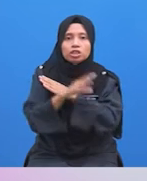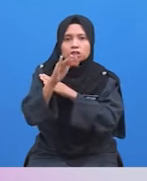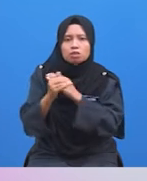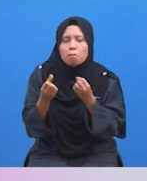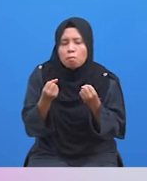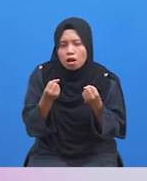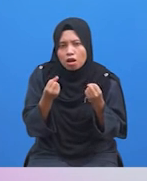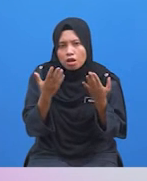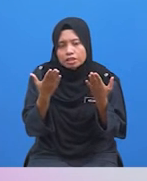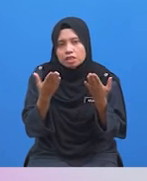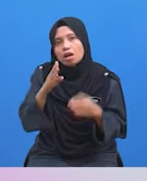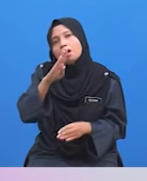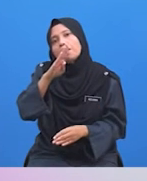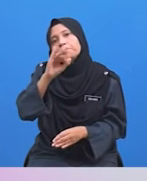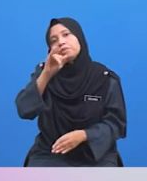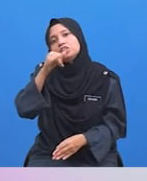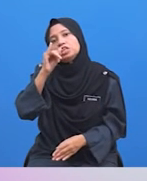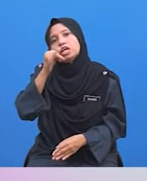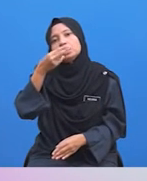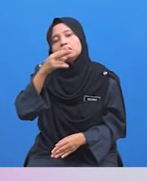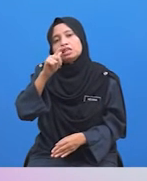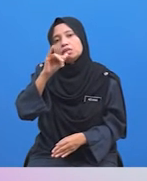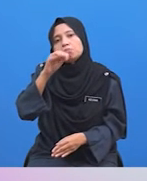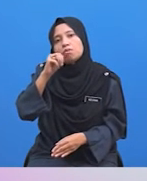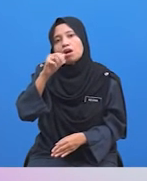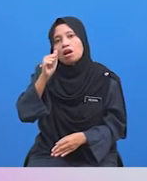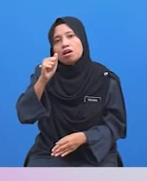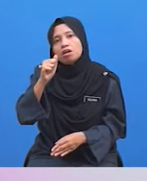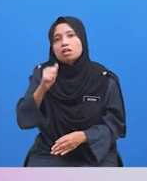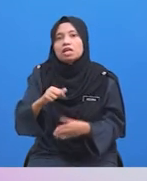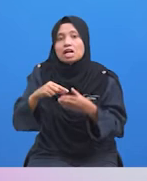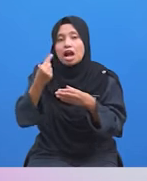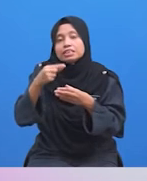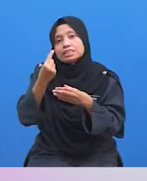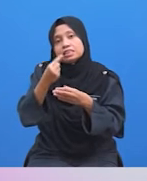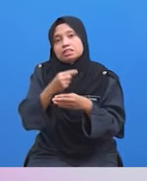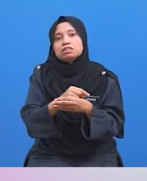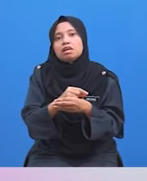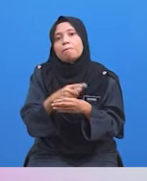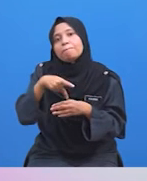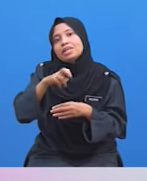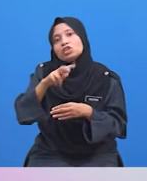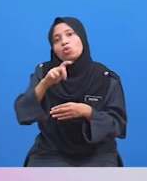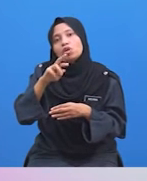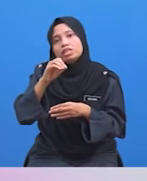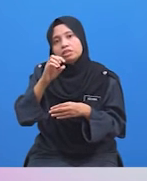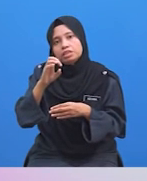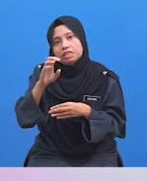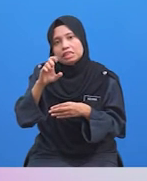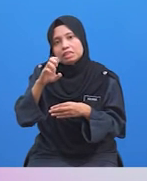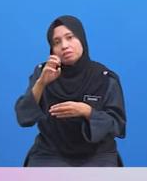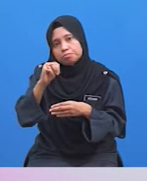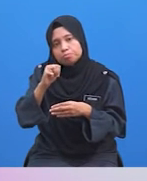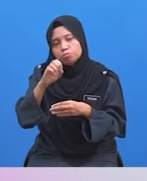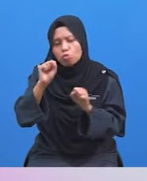kaya dengan sumber bijih timah petrolium dan gas asli menyediakan banyak peluang pekerjaan yang